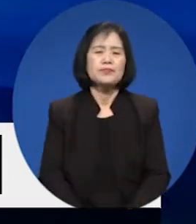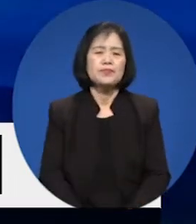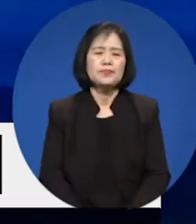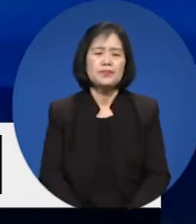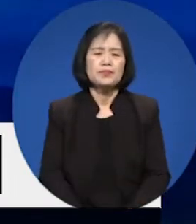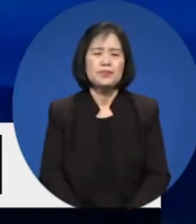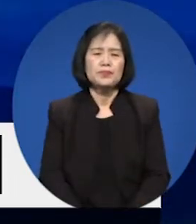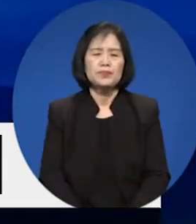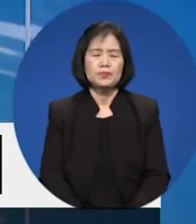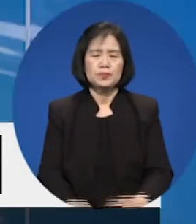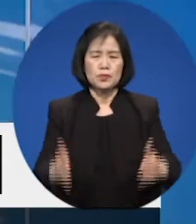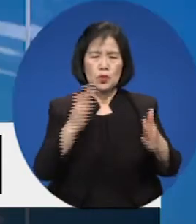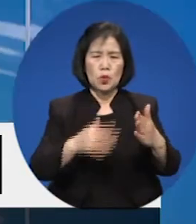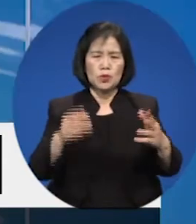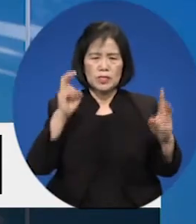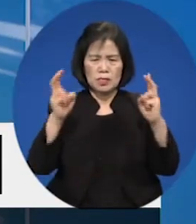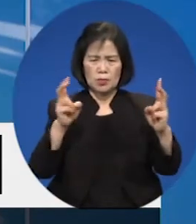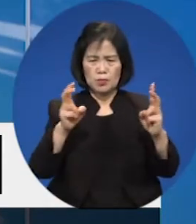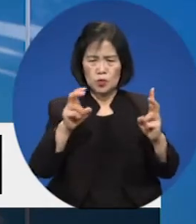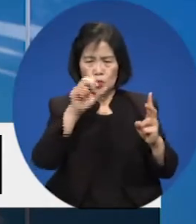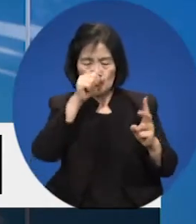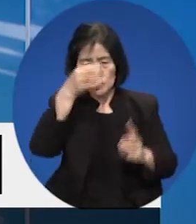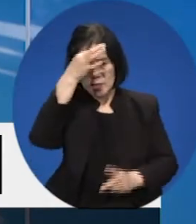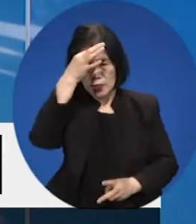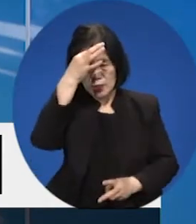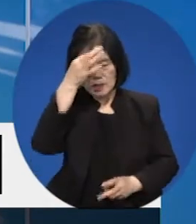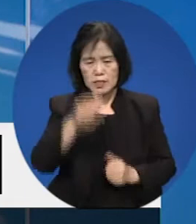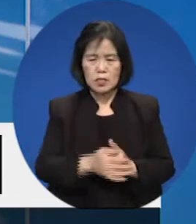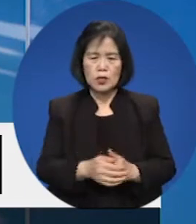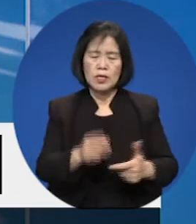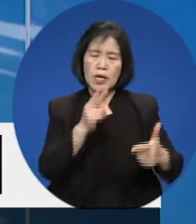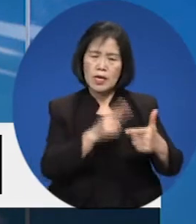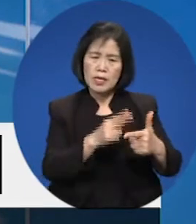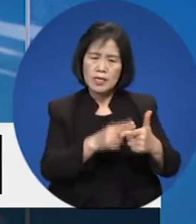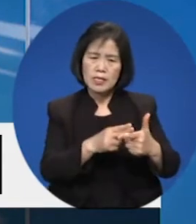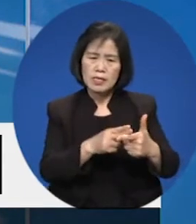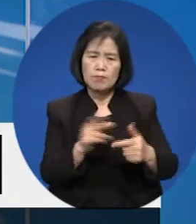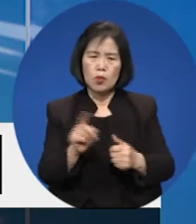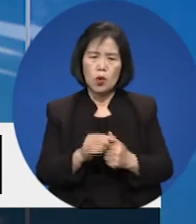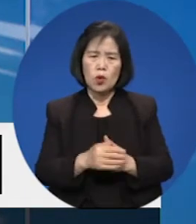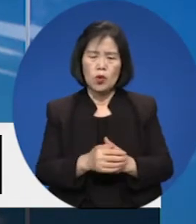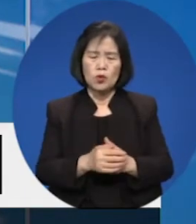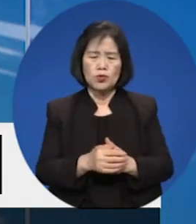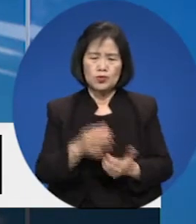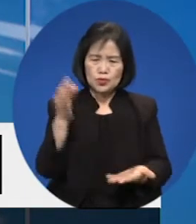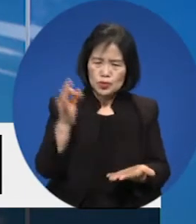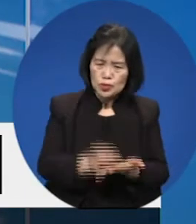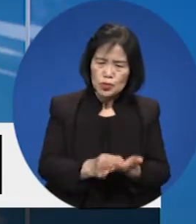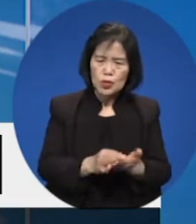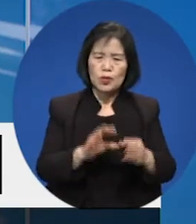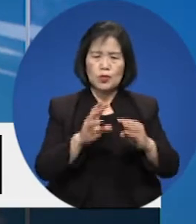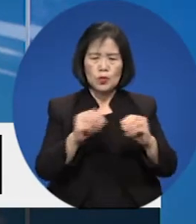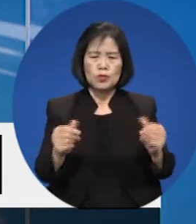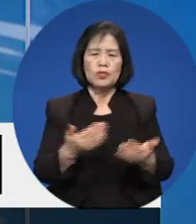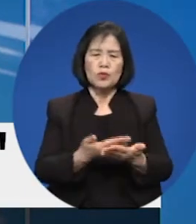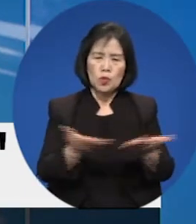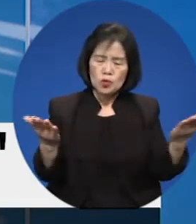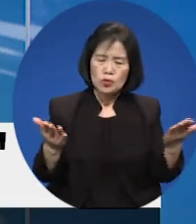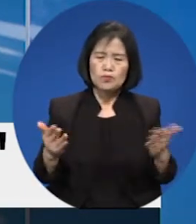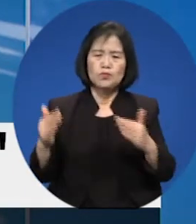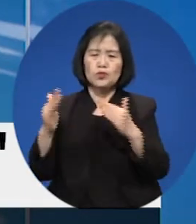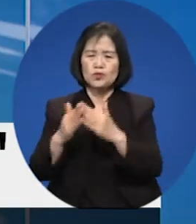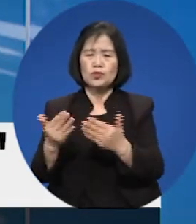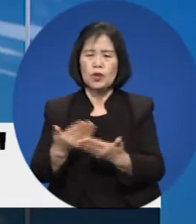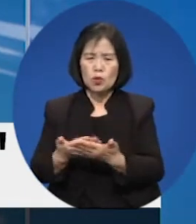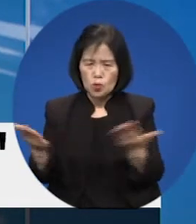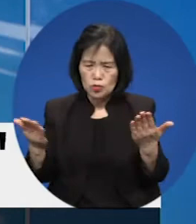그 공기업의 숨 길이란 게 있지 않습니까 갤에 이치가 등 경우에는 금 저렴한 가격에 토지를 갔다고 공급을 하고 주택도 공급